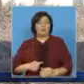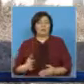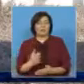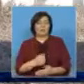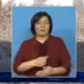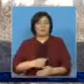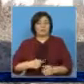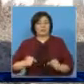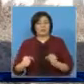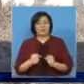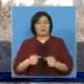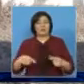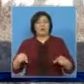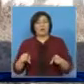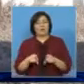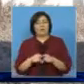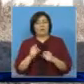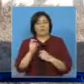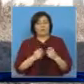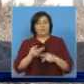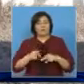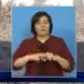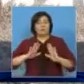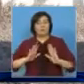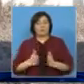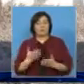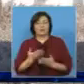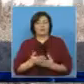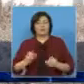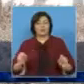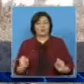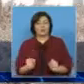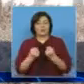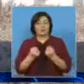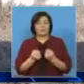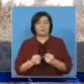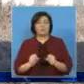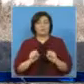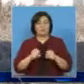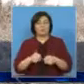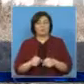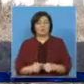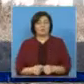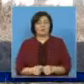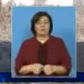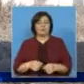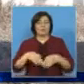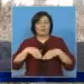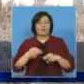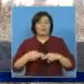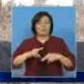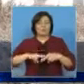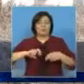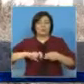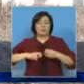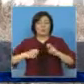и вместе бороться с данной ситуацией. Только при вашей поддержке мы сможем решить данную проблему,